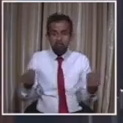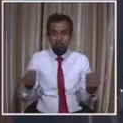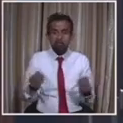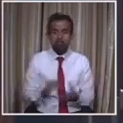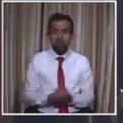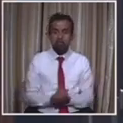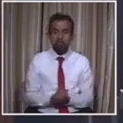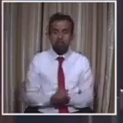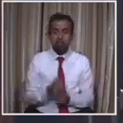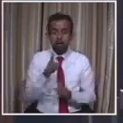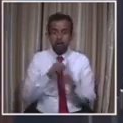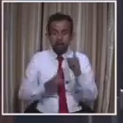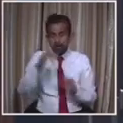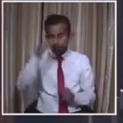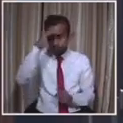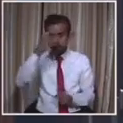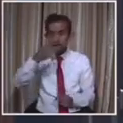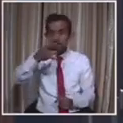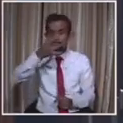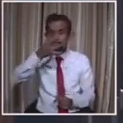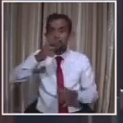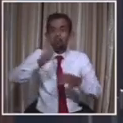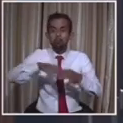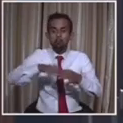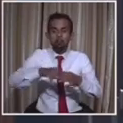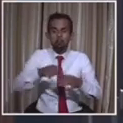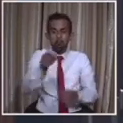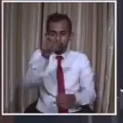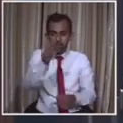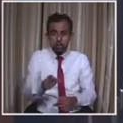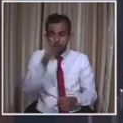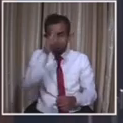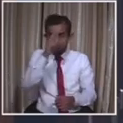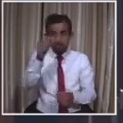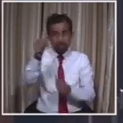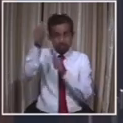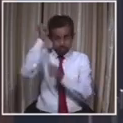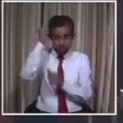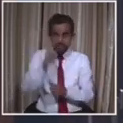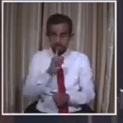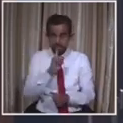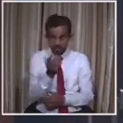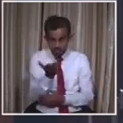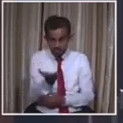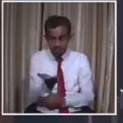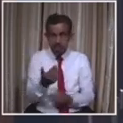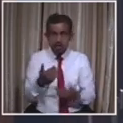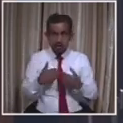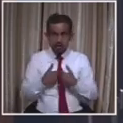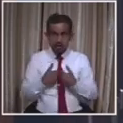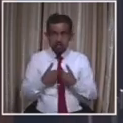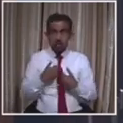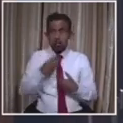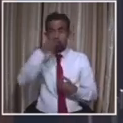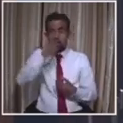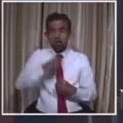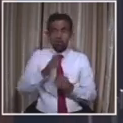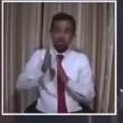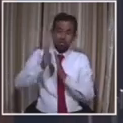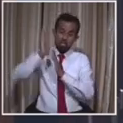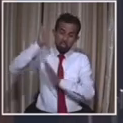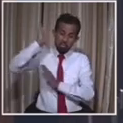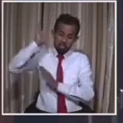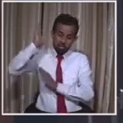වෙනවා. බරු කතා නායකතුමනි ඔය තෙල්පිලිබඳ ප්‍රශ්නය ඔබතුමාගේ අපි මාස ගානකට කලින් අපි ඉල්ලුවා. අපිටත් අපි මාත්‍ර දිස්ත්‍රික්කයේ හා කෙළවර ඉඳලා